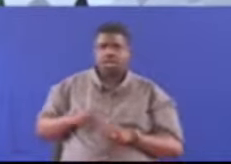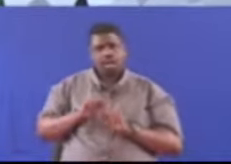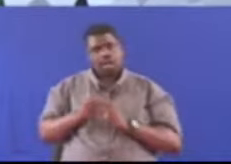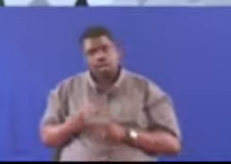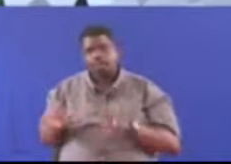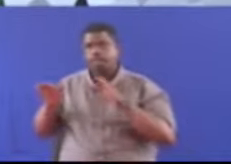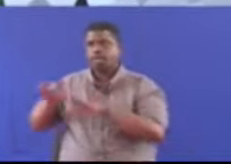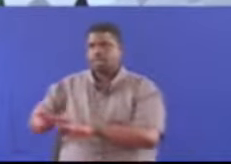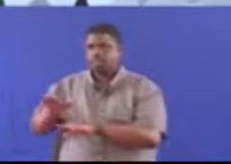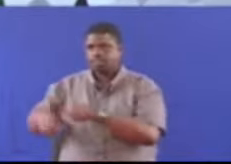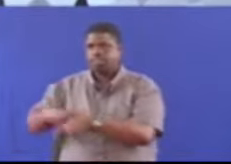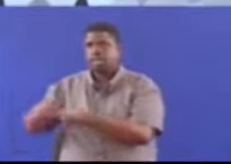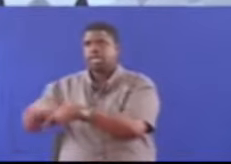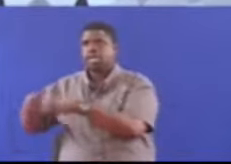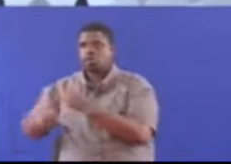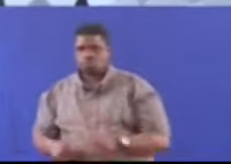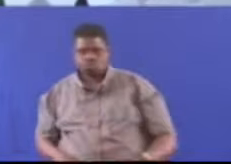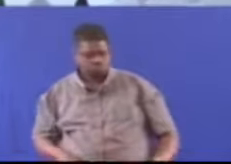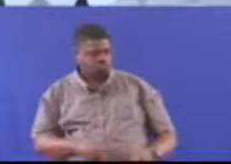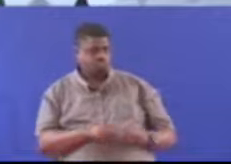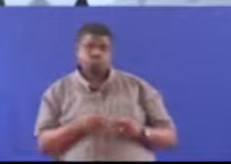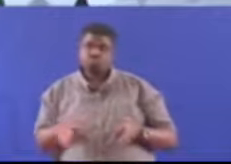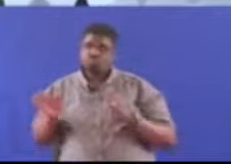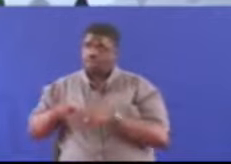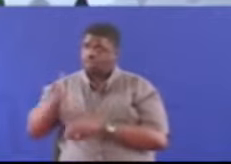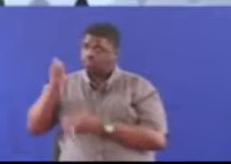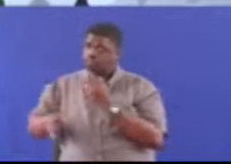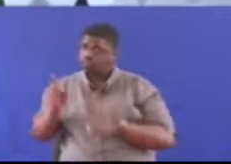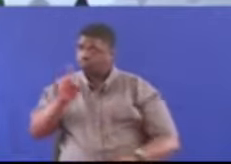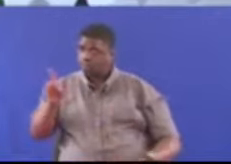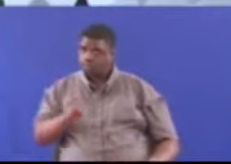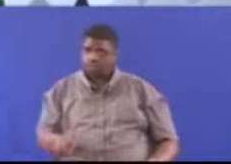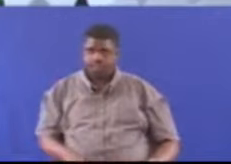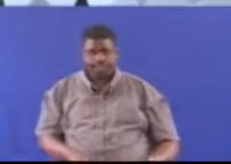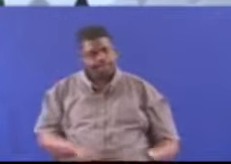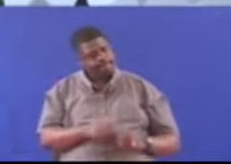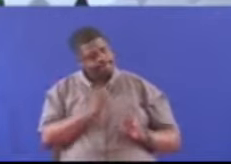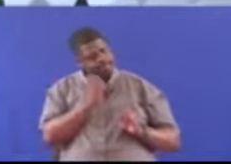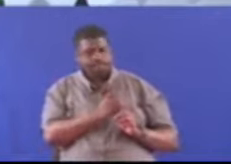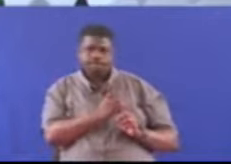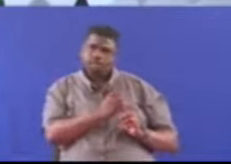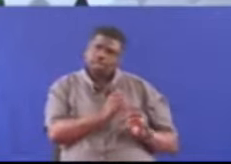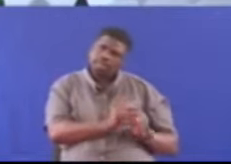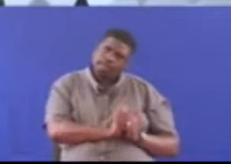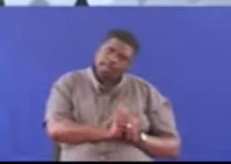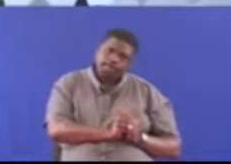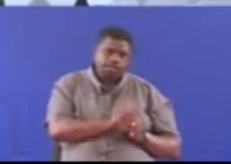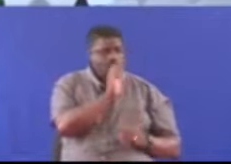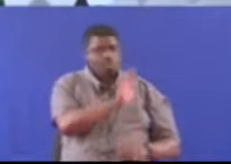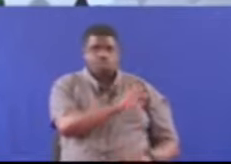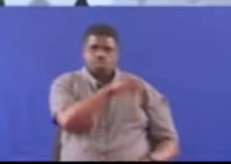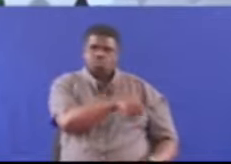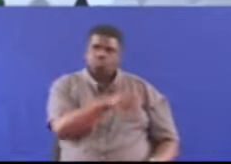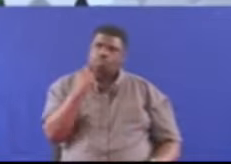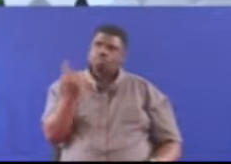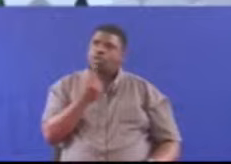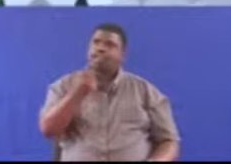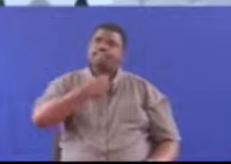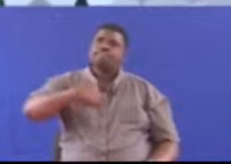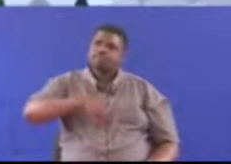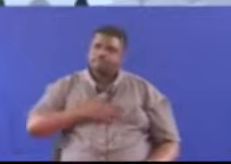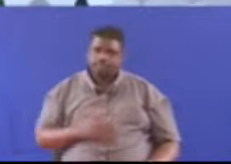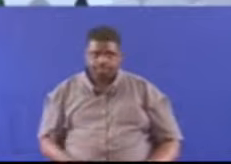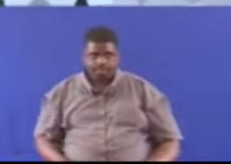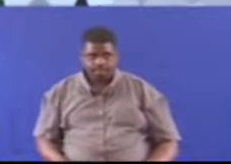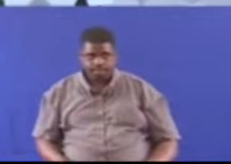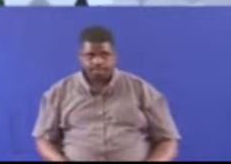umeendelea. Lakini haiishi tu kukubariki. Amekuwa mkarimu. Amekuwa mkarimu kwako na kwa taifa.